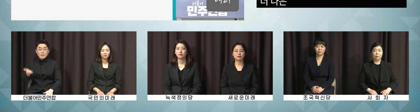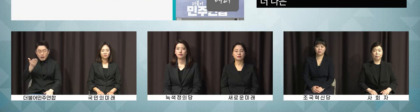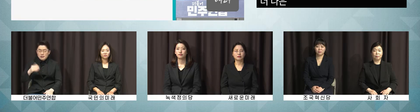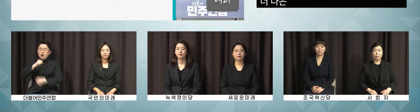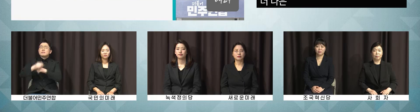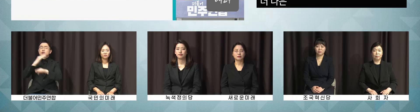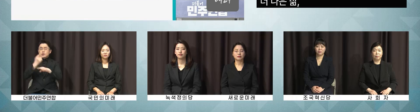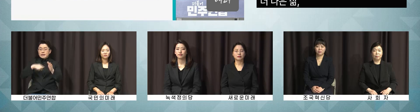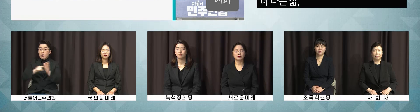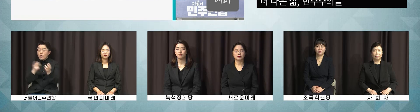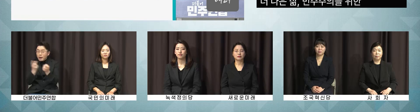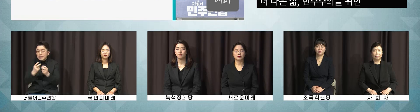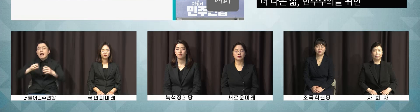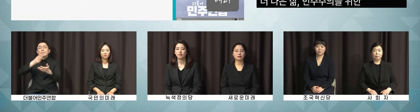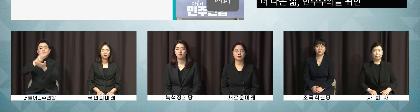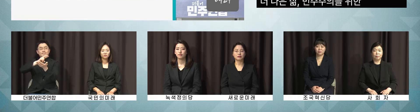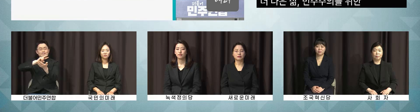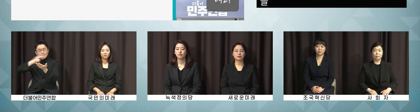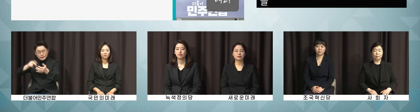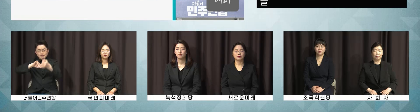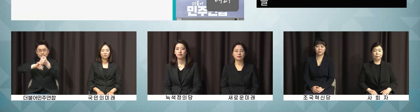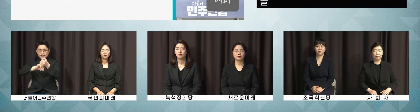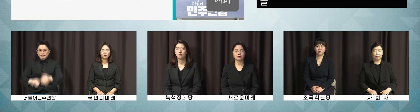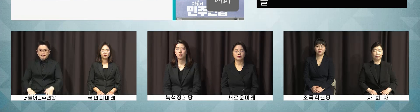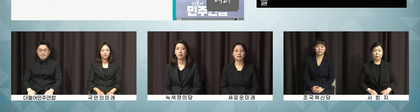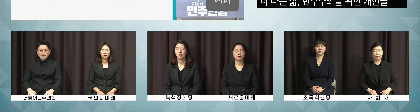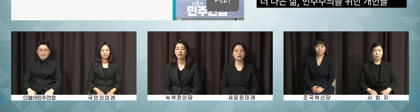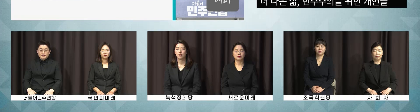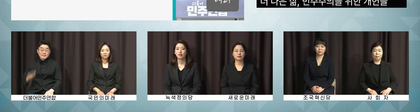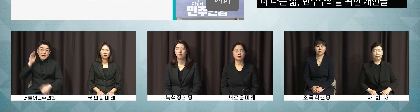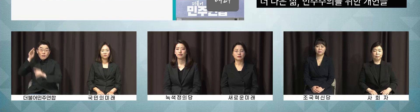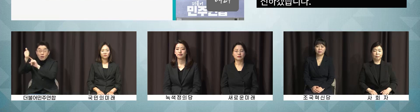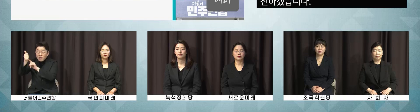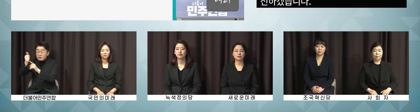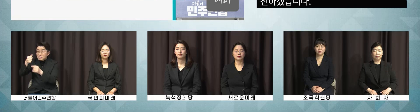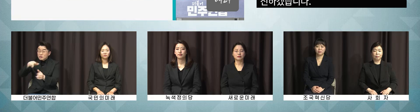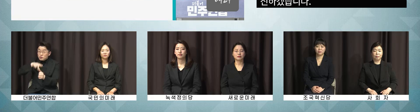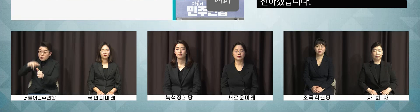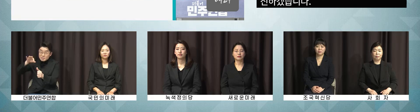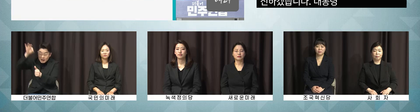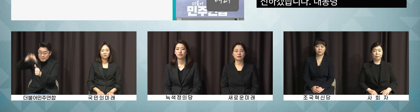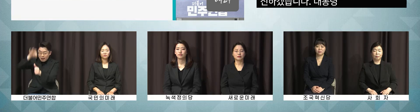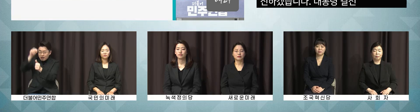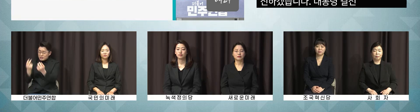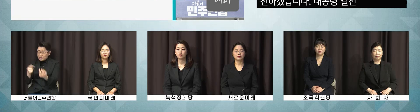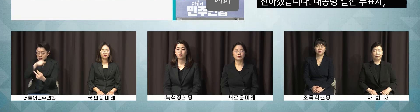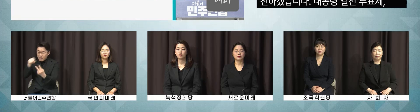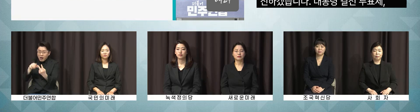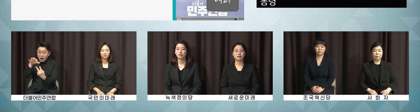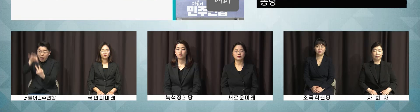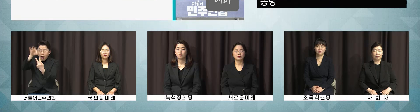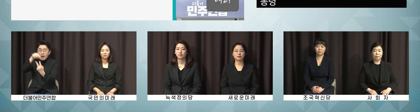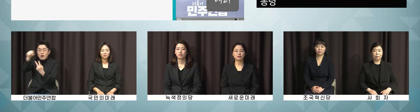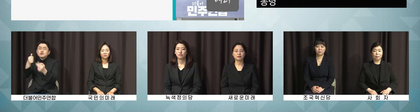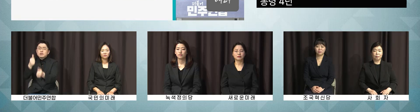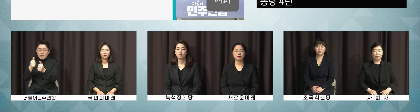위한 개헌을 추진하겠습니다. 대통령 결선투표제, 대통령 4년 중임제